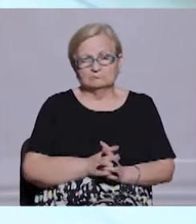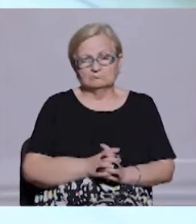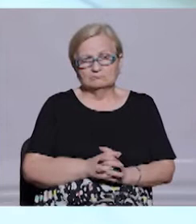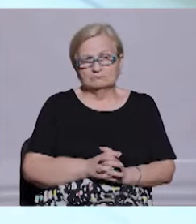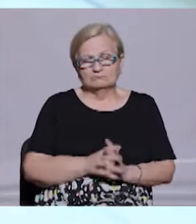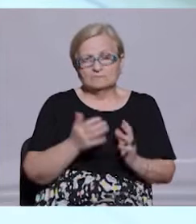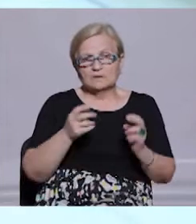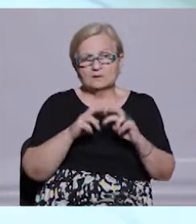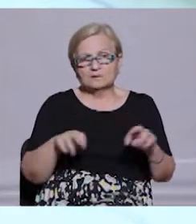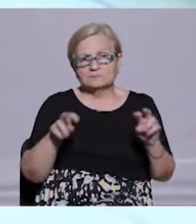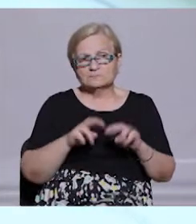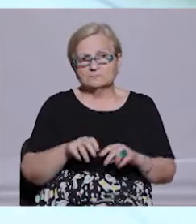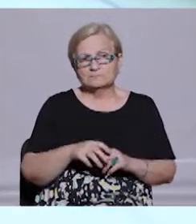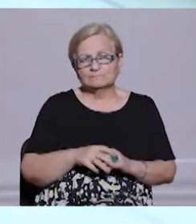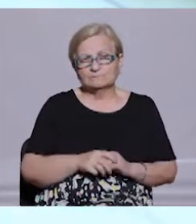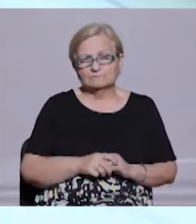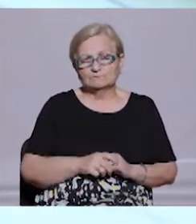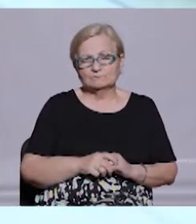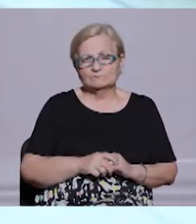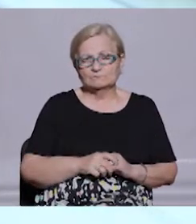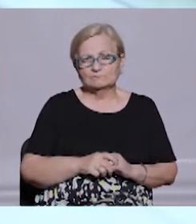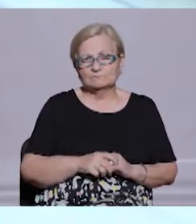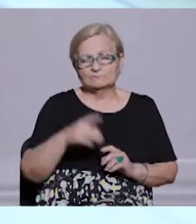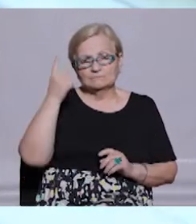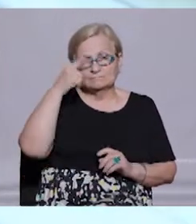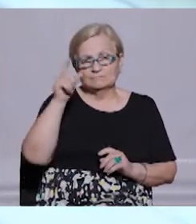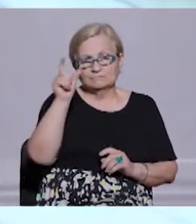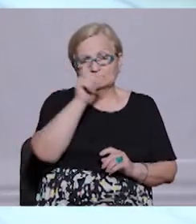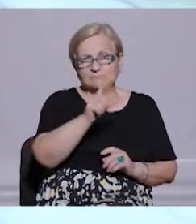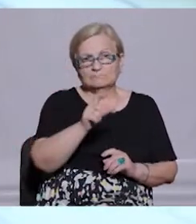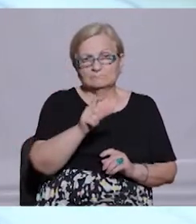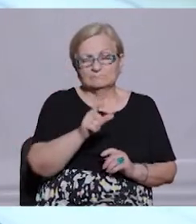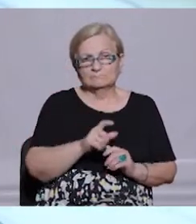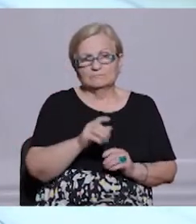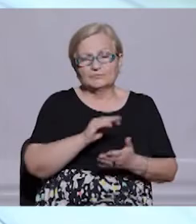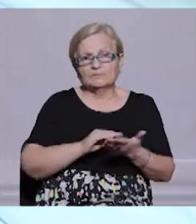ახლა განვიხილოთ ესეთი ამოცანა,